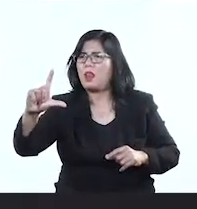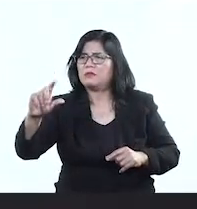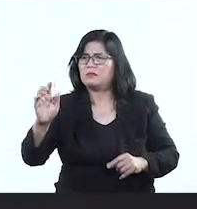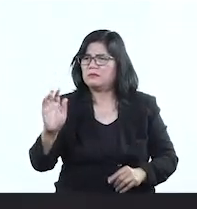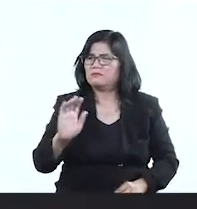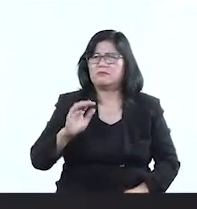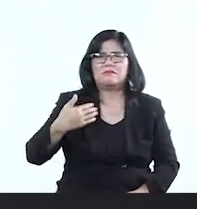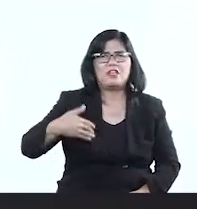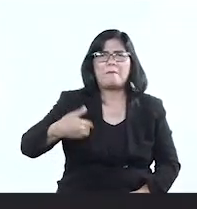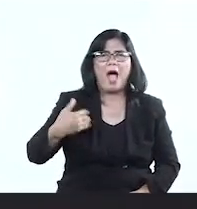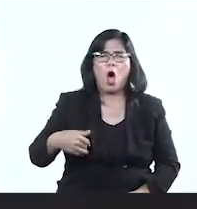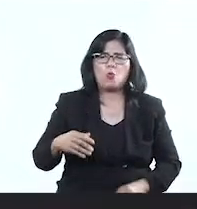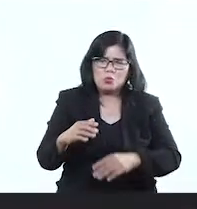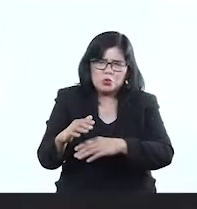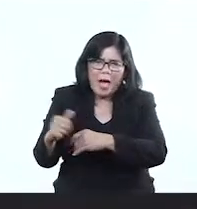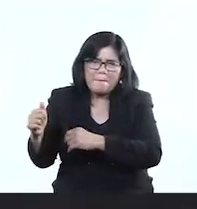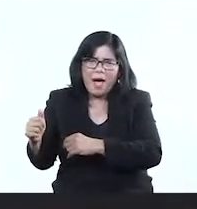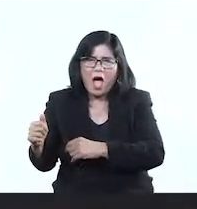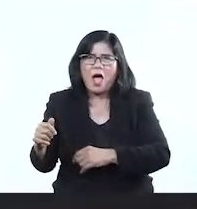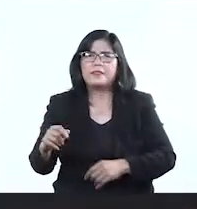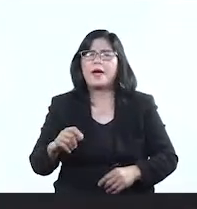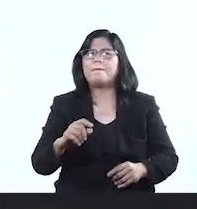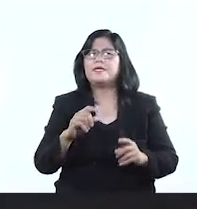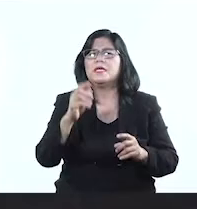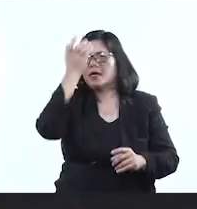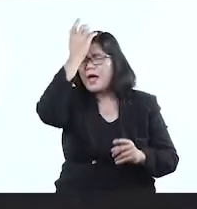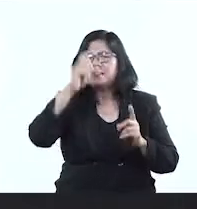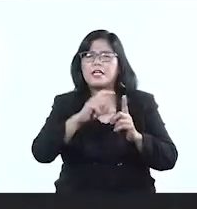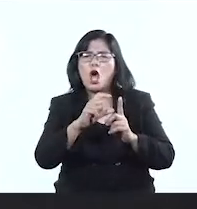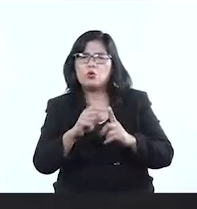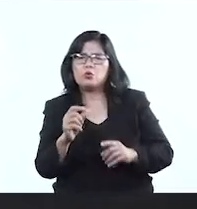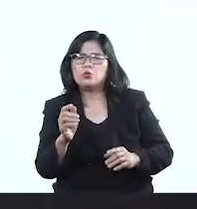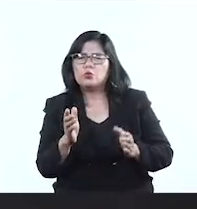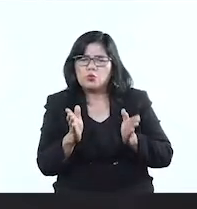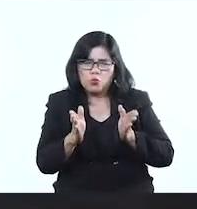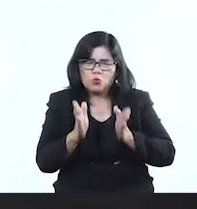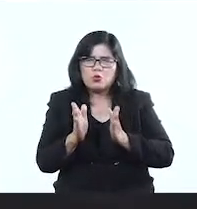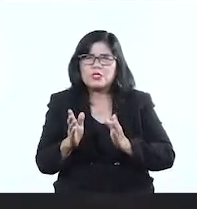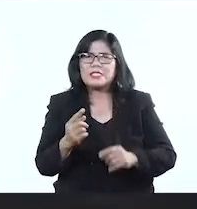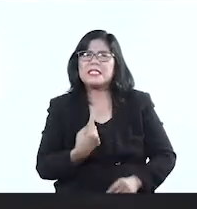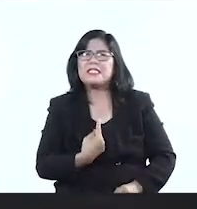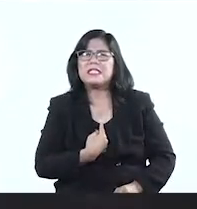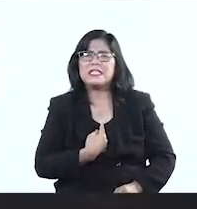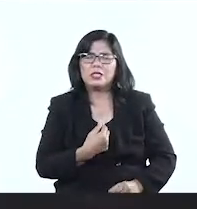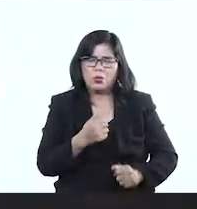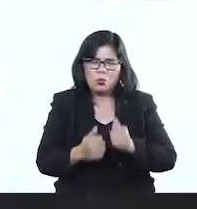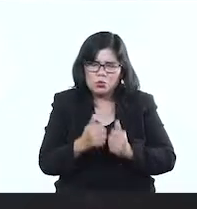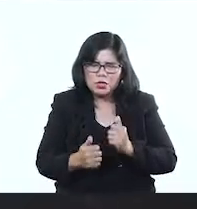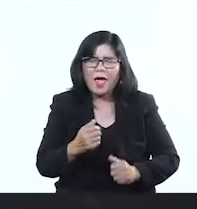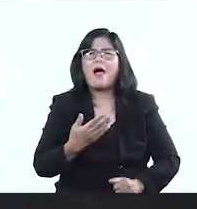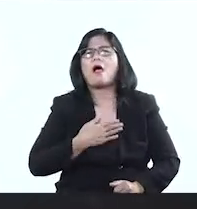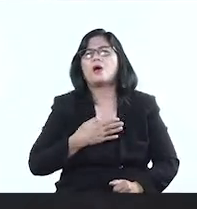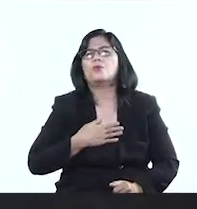Hai tidak ngurusi Saul tapi dia urusin dirinya sendiri Hai ujilah aku Tuhan